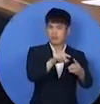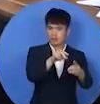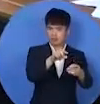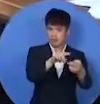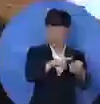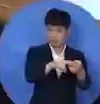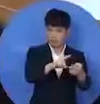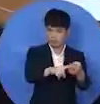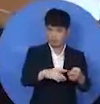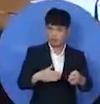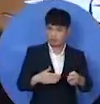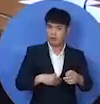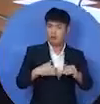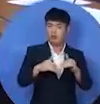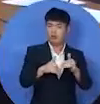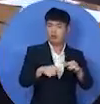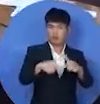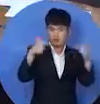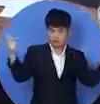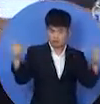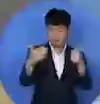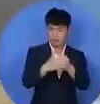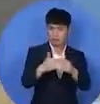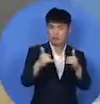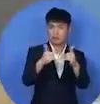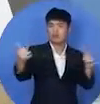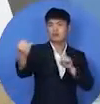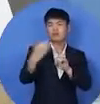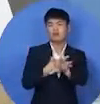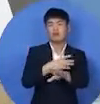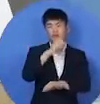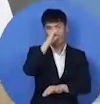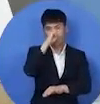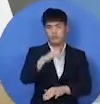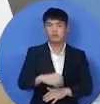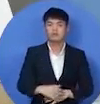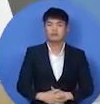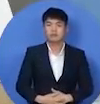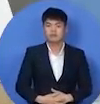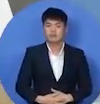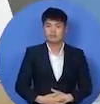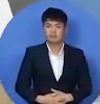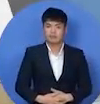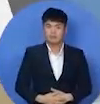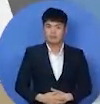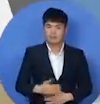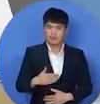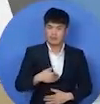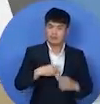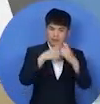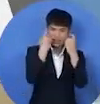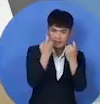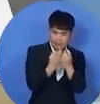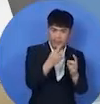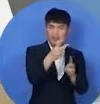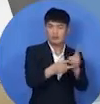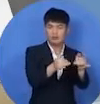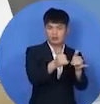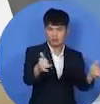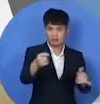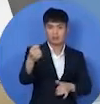되어 시민들로부터 큰 호응을 얻고 있습니다. 그 세무사들이 재능 기부를 통하여 영세